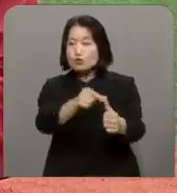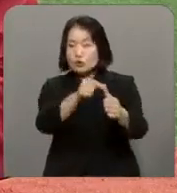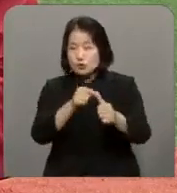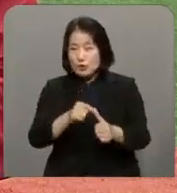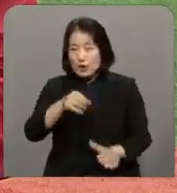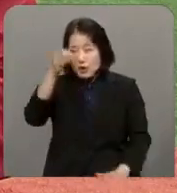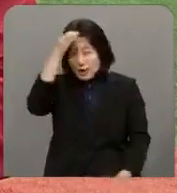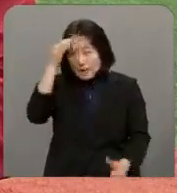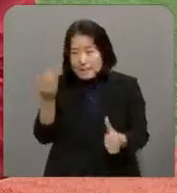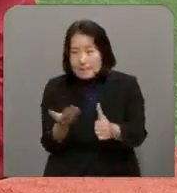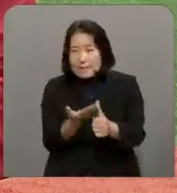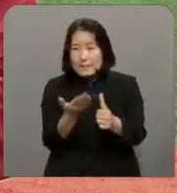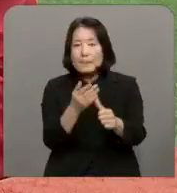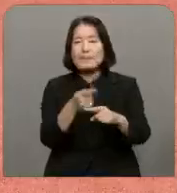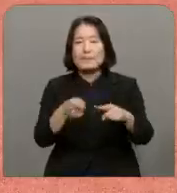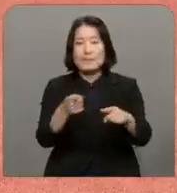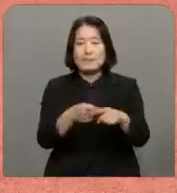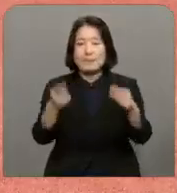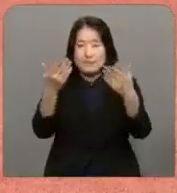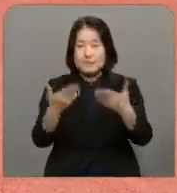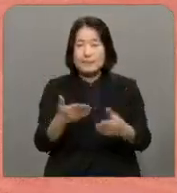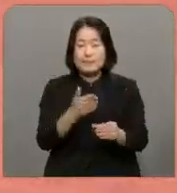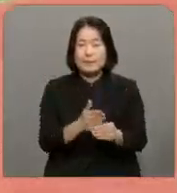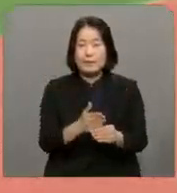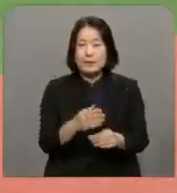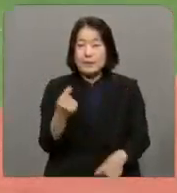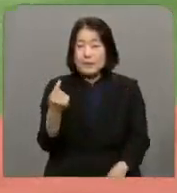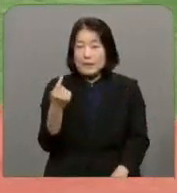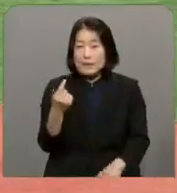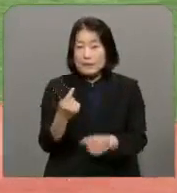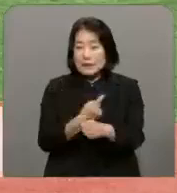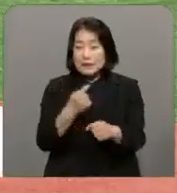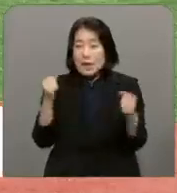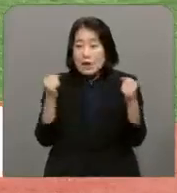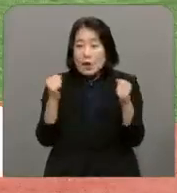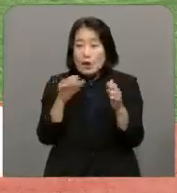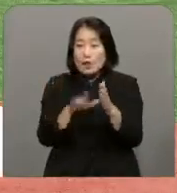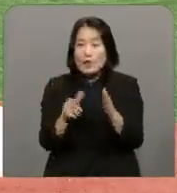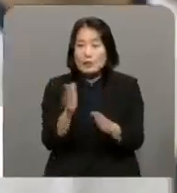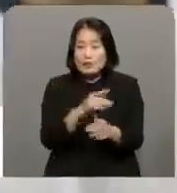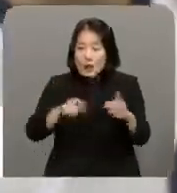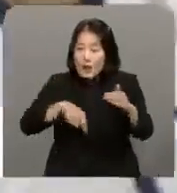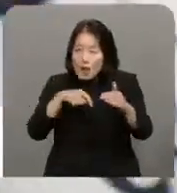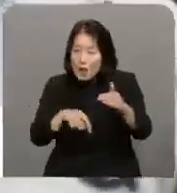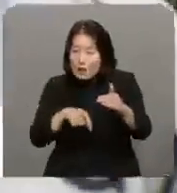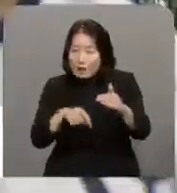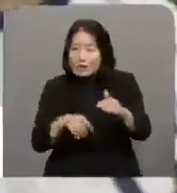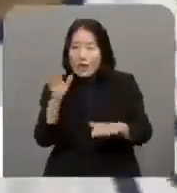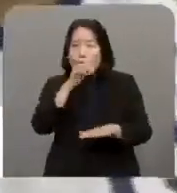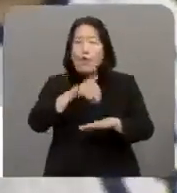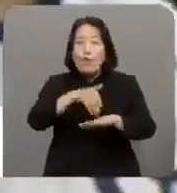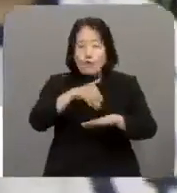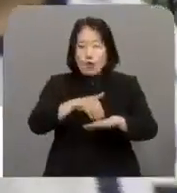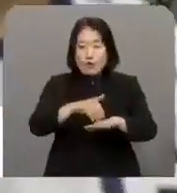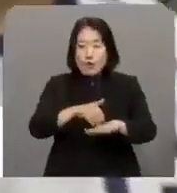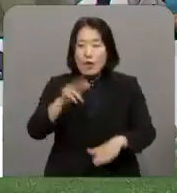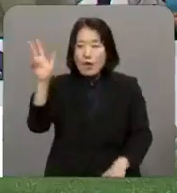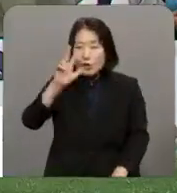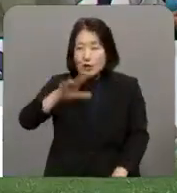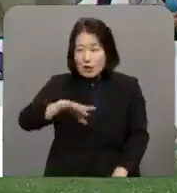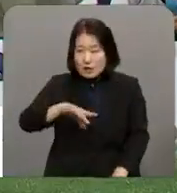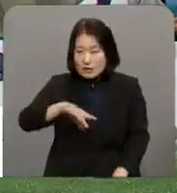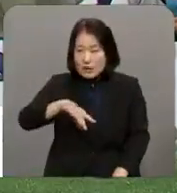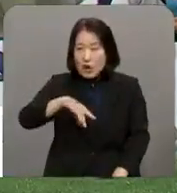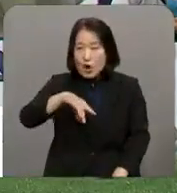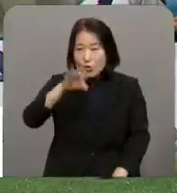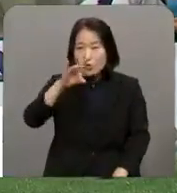향상에 보탬이 됐다는 평가입니다. 지난 동계훈련부터 선보인 이 시설은 내야 수비 훈련까지 가능한 국내 고교 야구에선